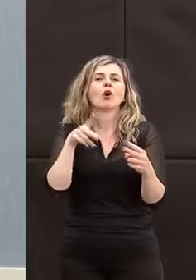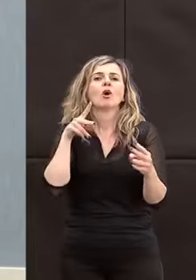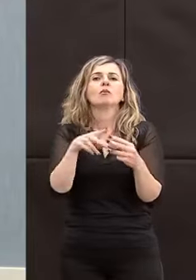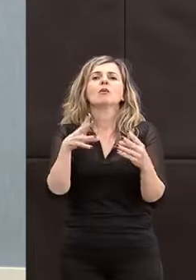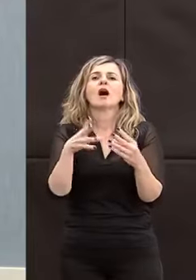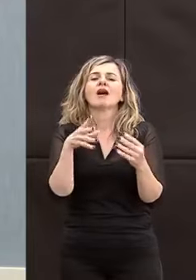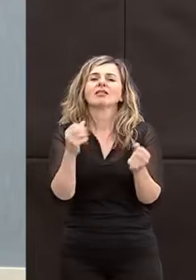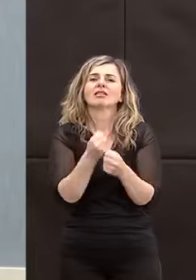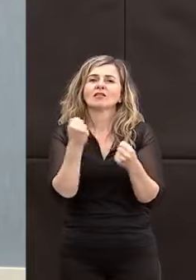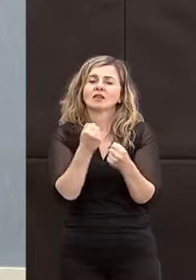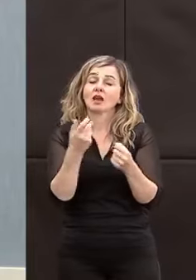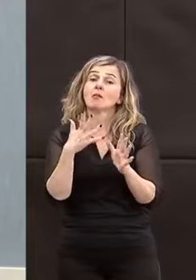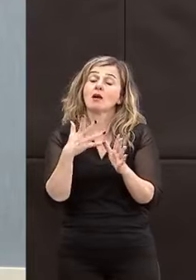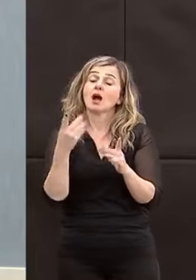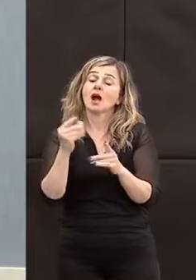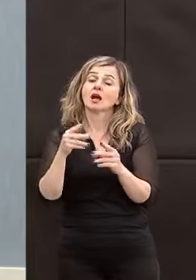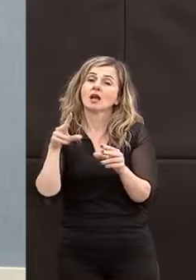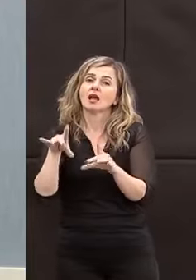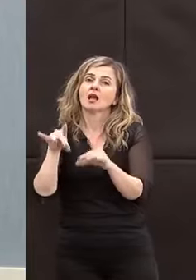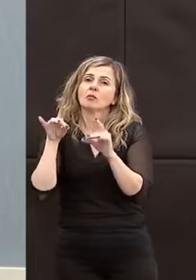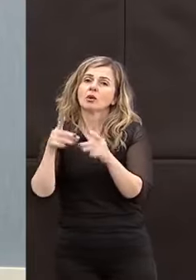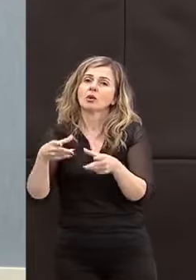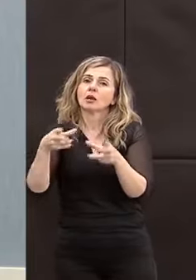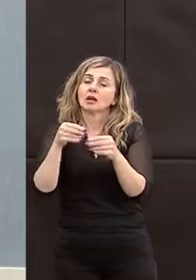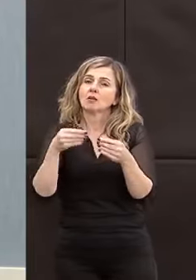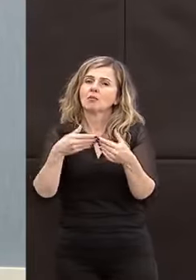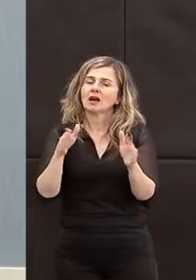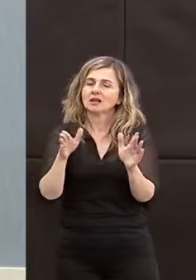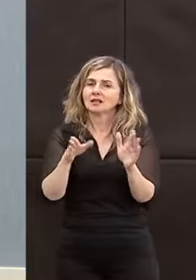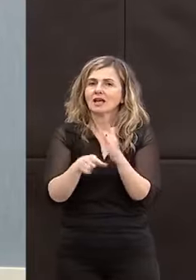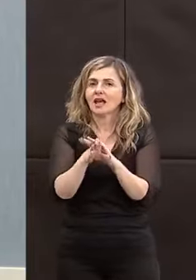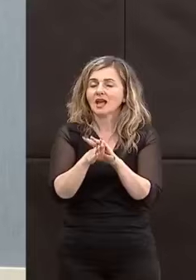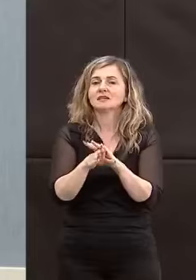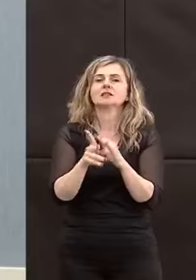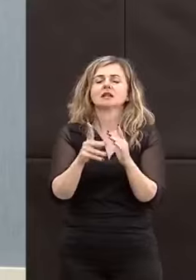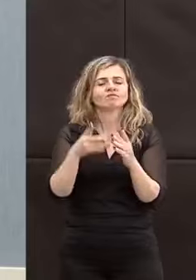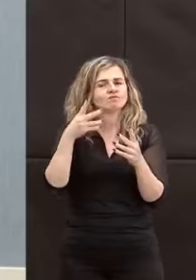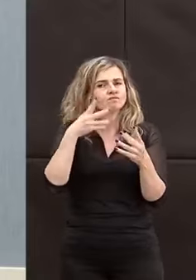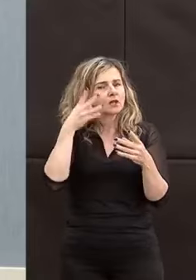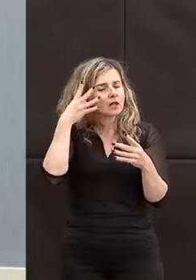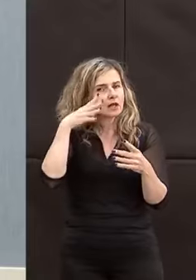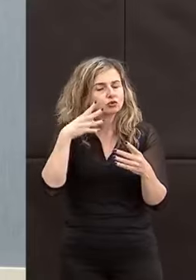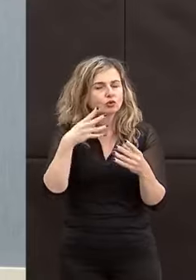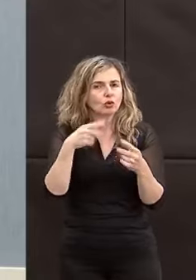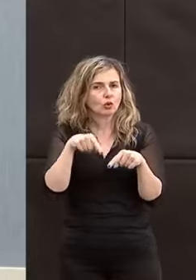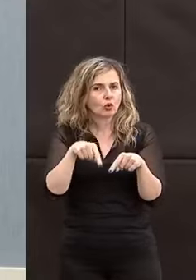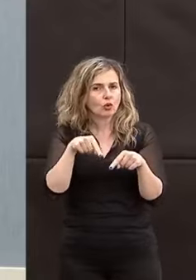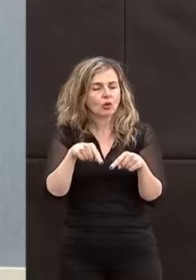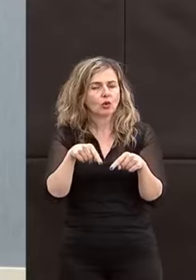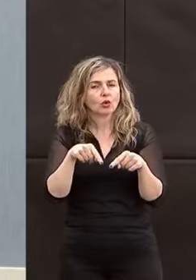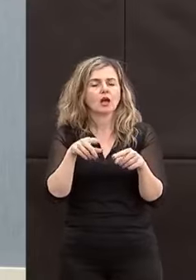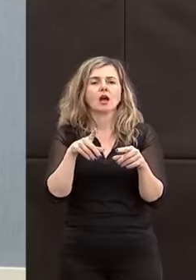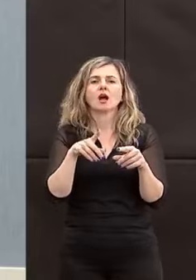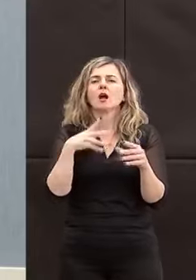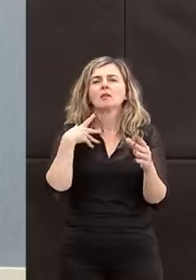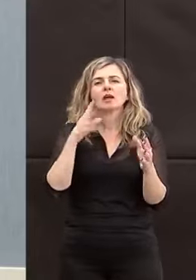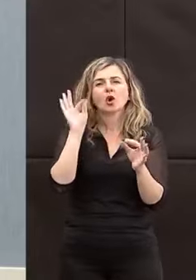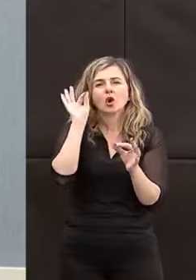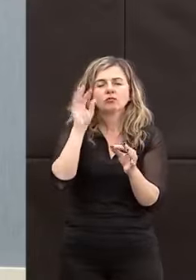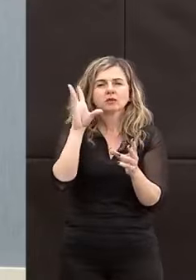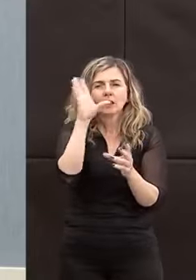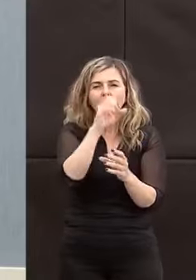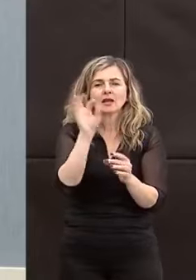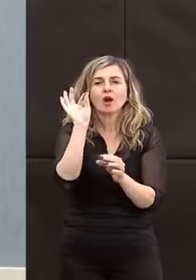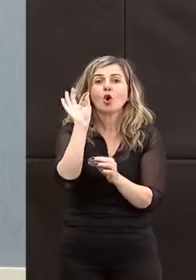ma anche proprio per la questione della ripartenza perciò si sta ragionando si sta ragionando su quelle che sono che sono gli obiettivi e